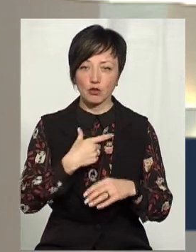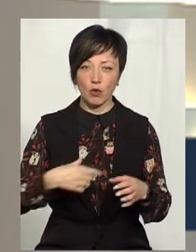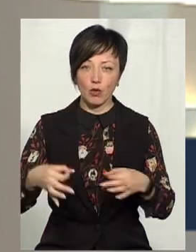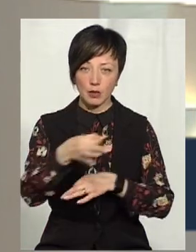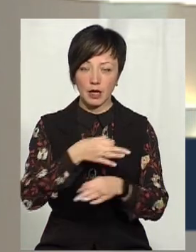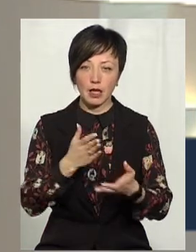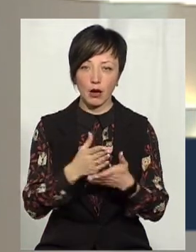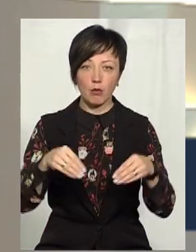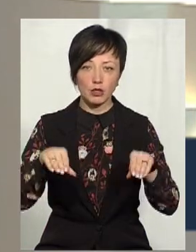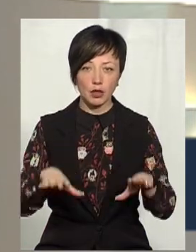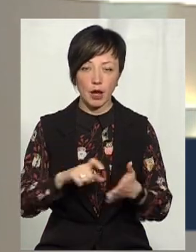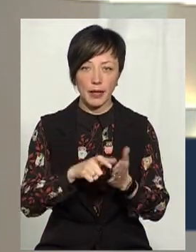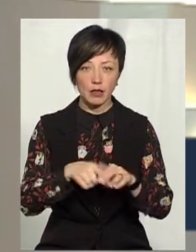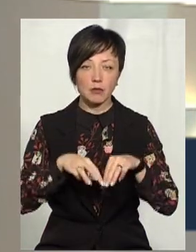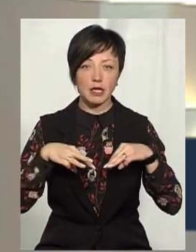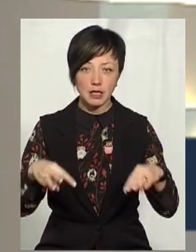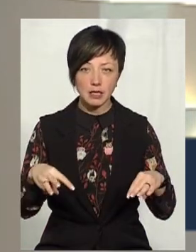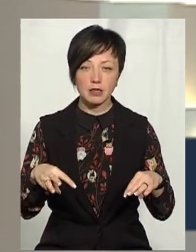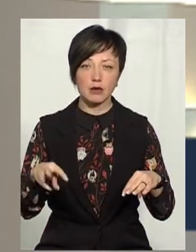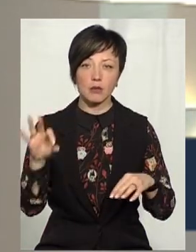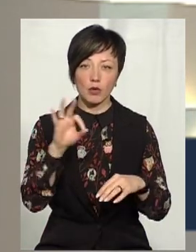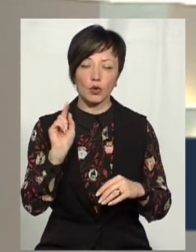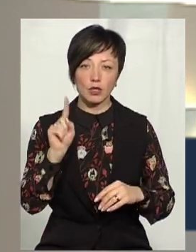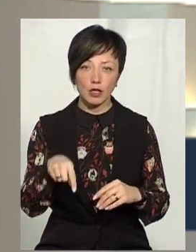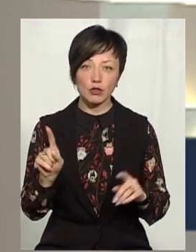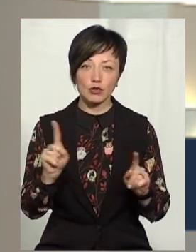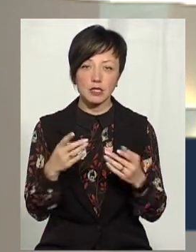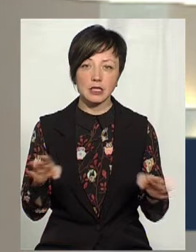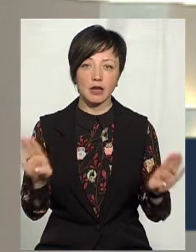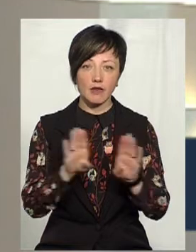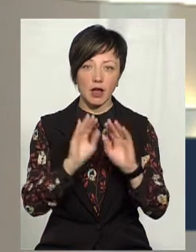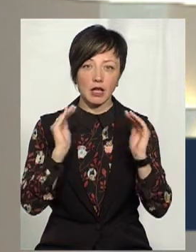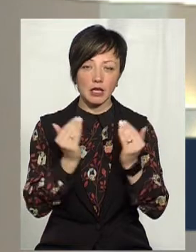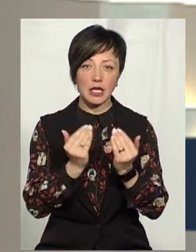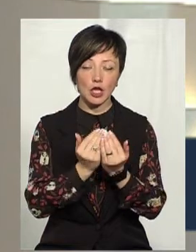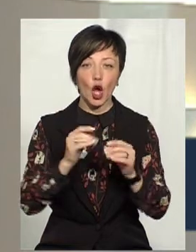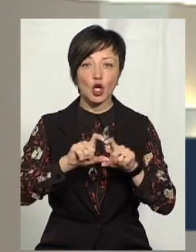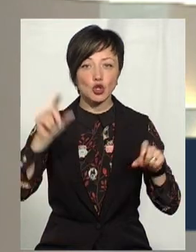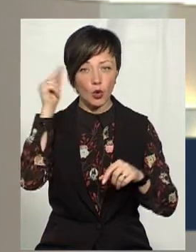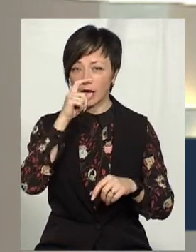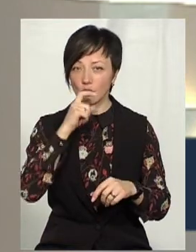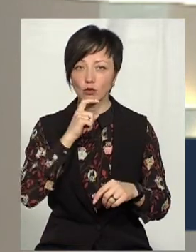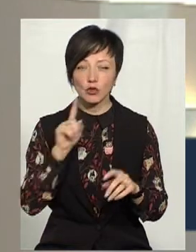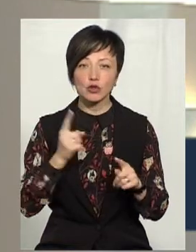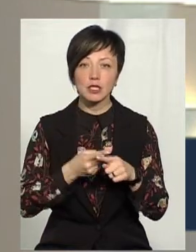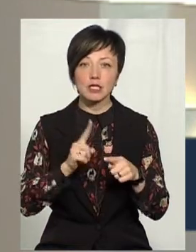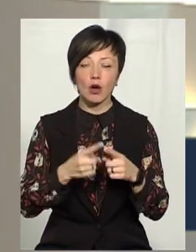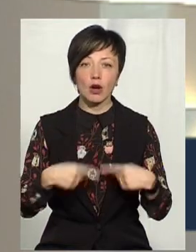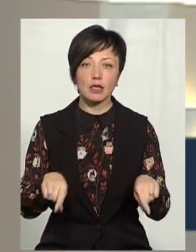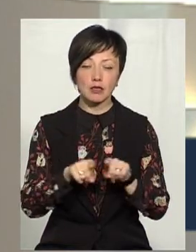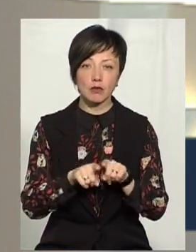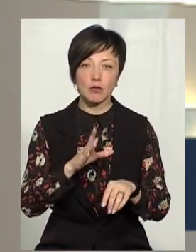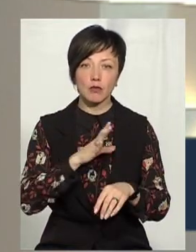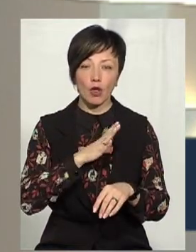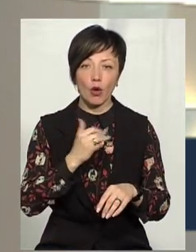про те, що є постанова Кабінету міністрів про те, що закривають на карантин школи. Не розумію, що це за організація